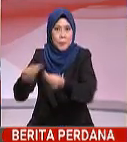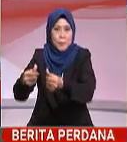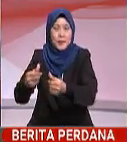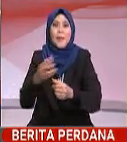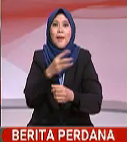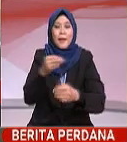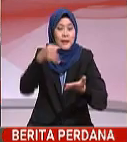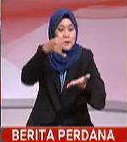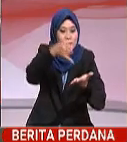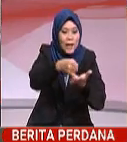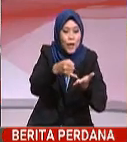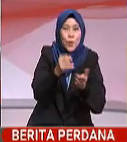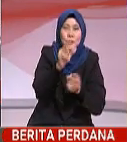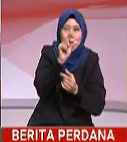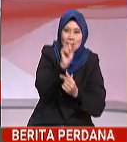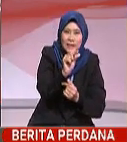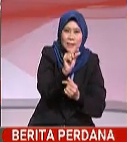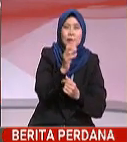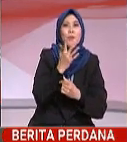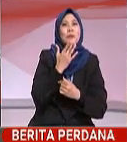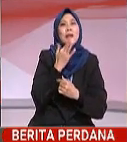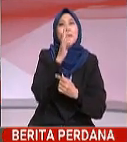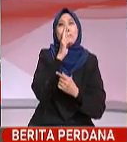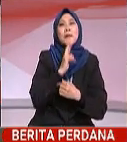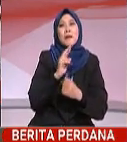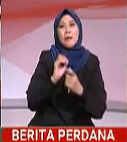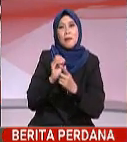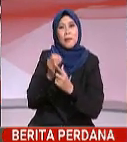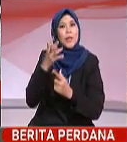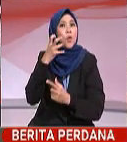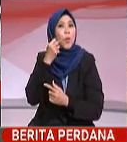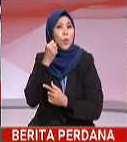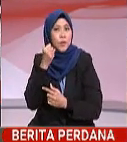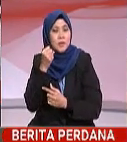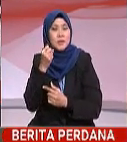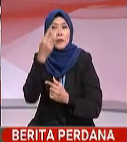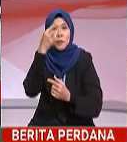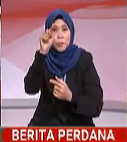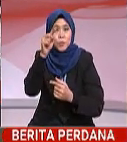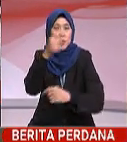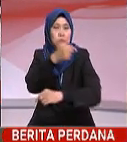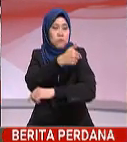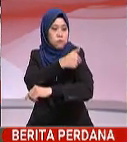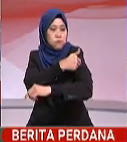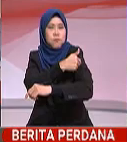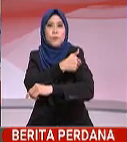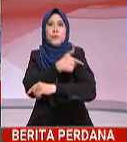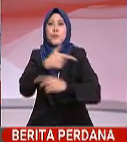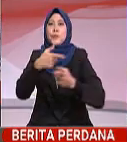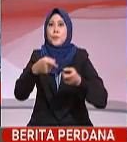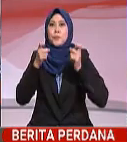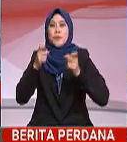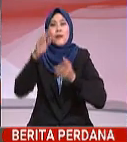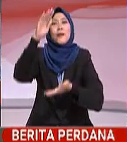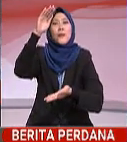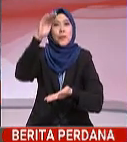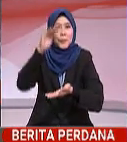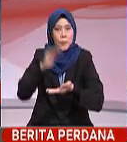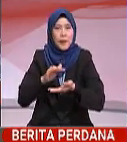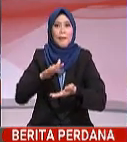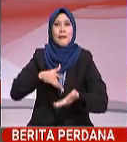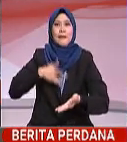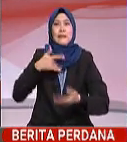bersaiz lebih kecil iaitu berwarna merah atau jingga adalah untuk inokulasi bagi mengurangkan